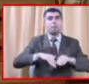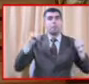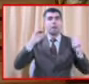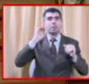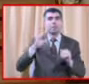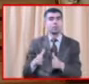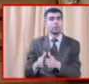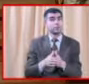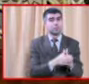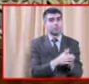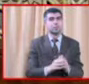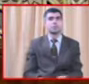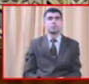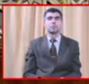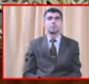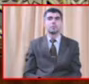النظام الداخلي. شكرا. شكرا.